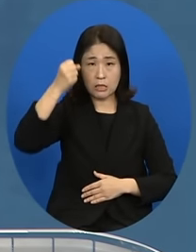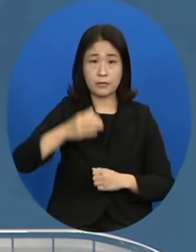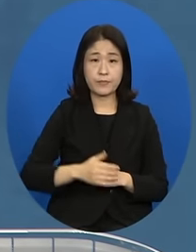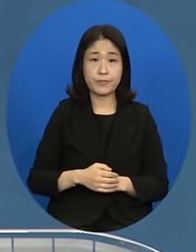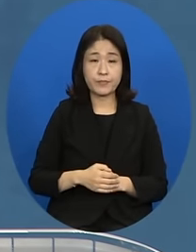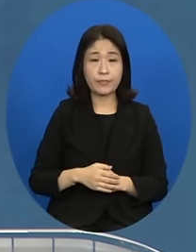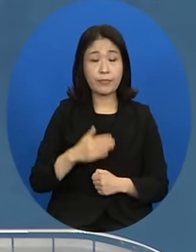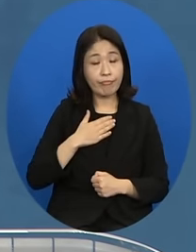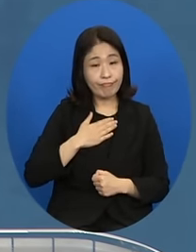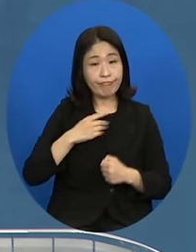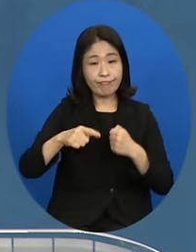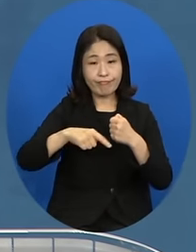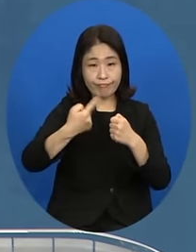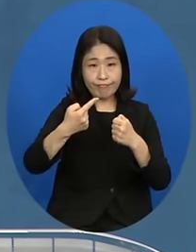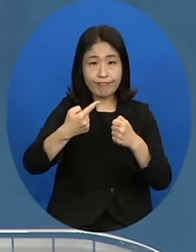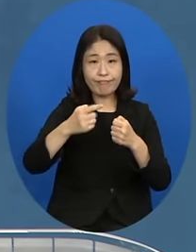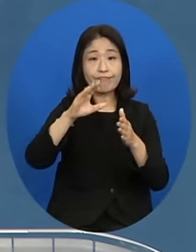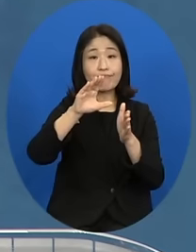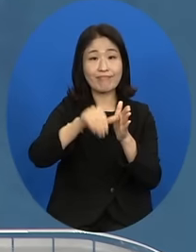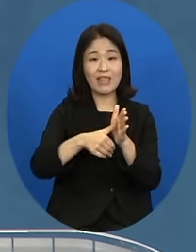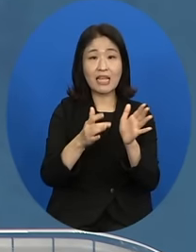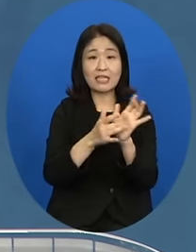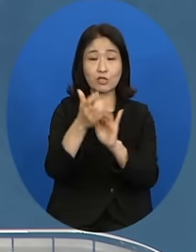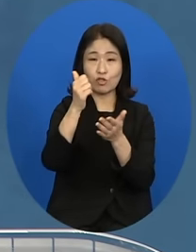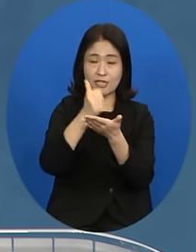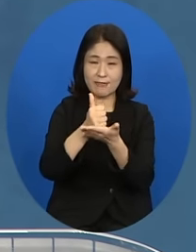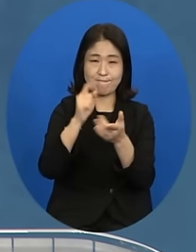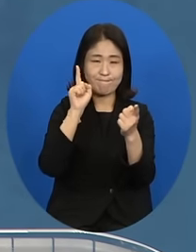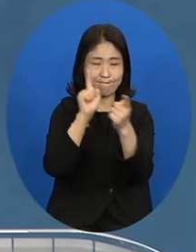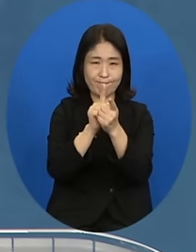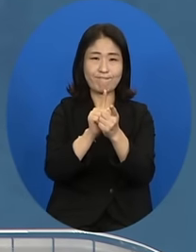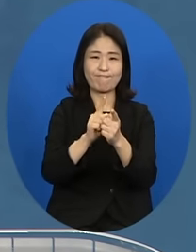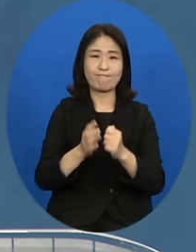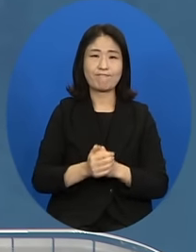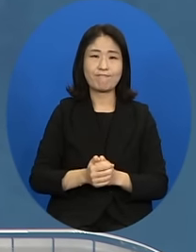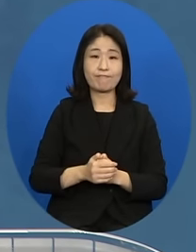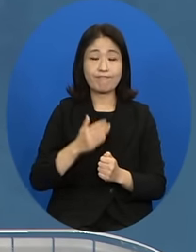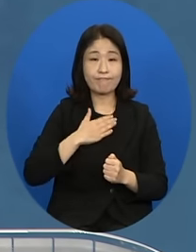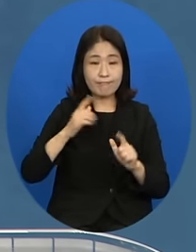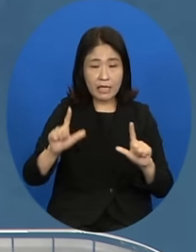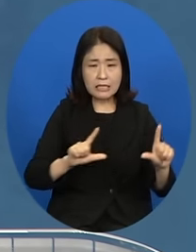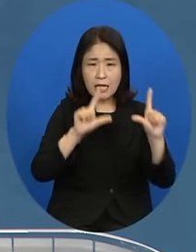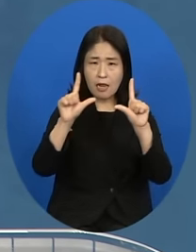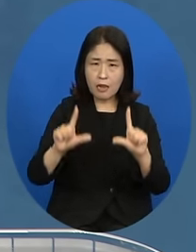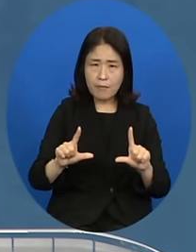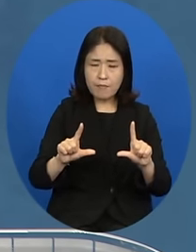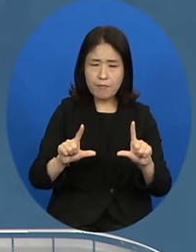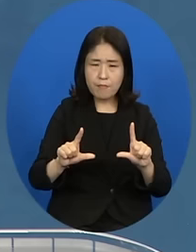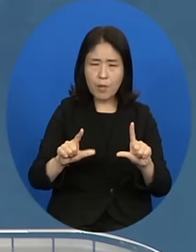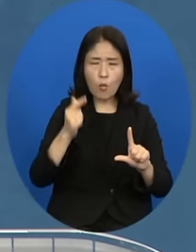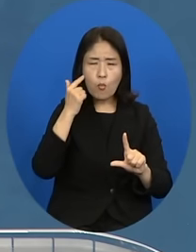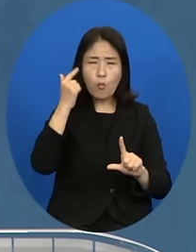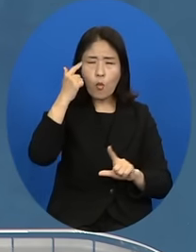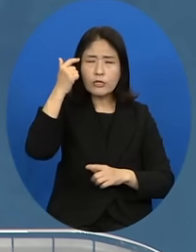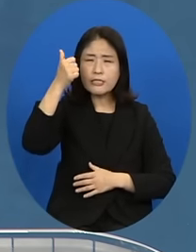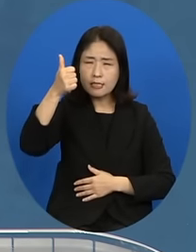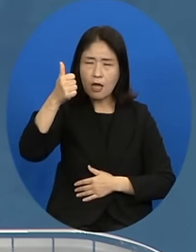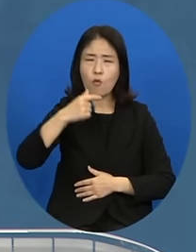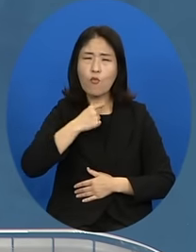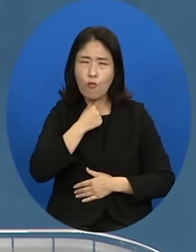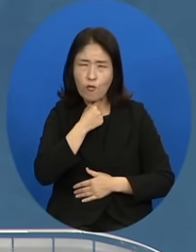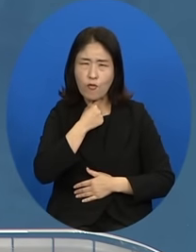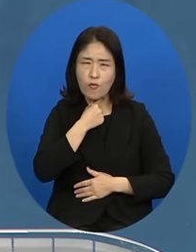초등학교 1학년 때 저는 예수님을 만나고 제 삶을 목사가 되기로